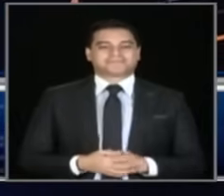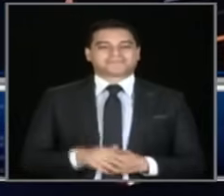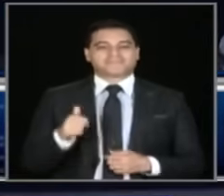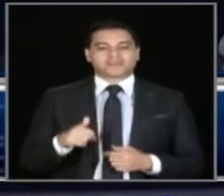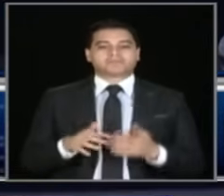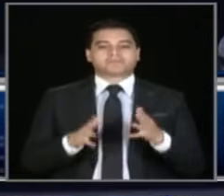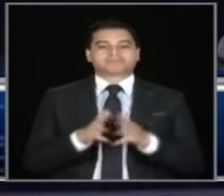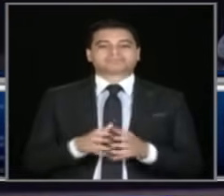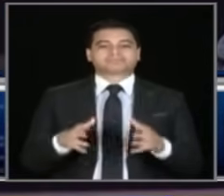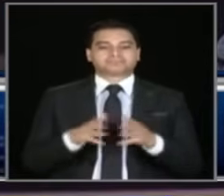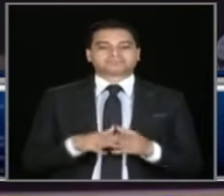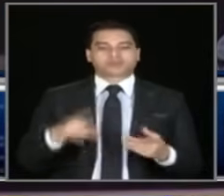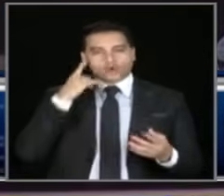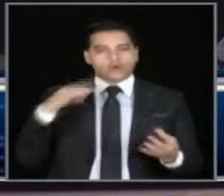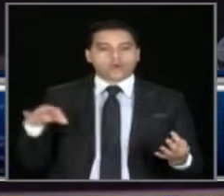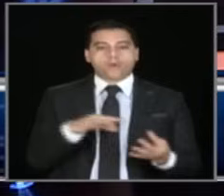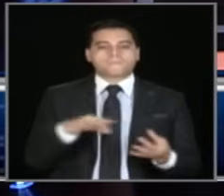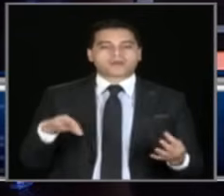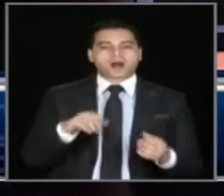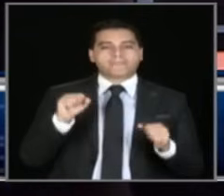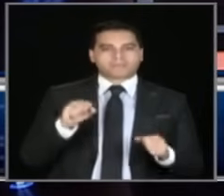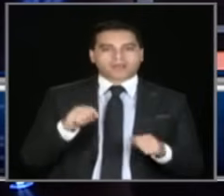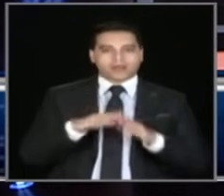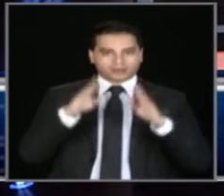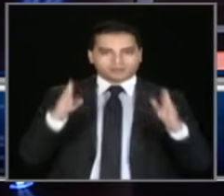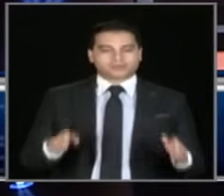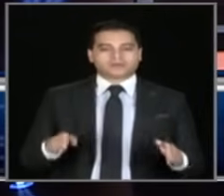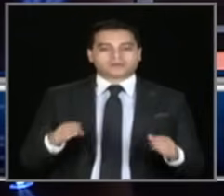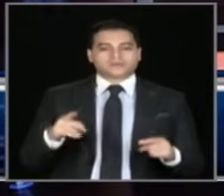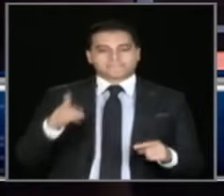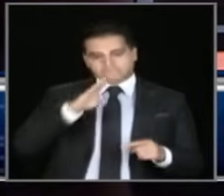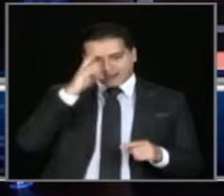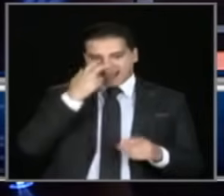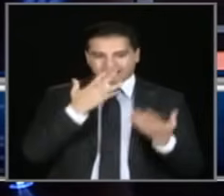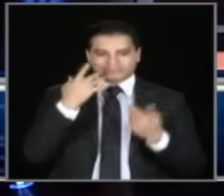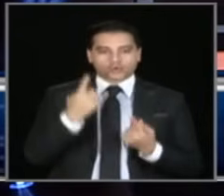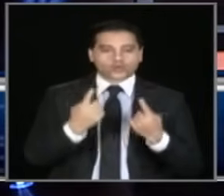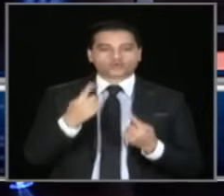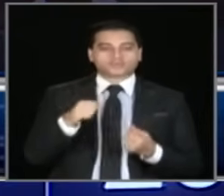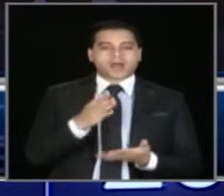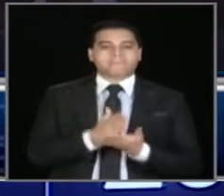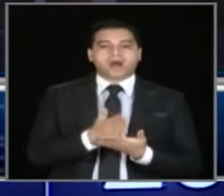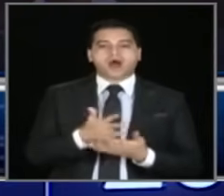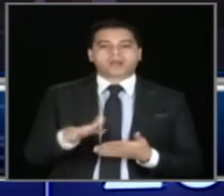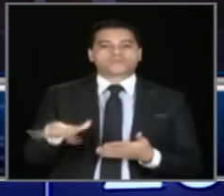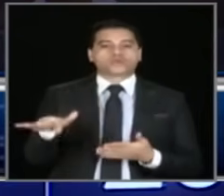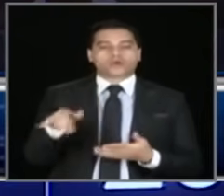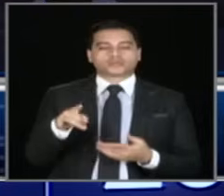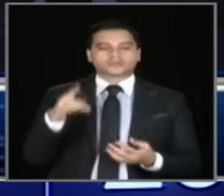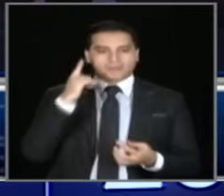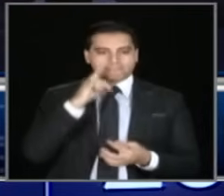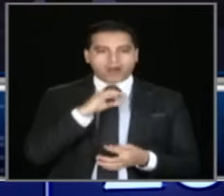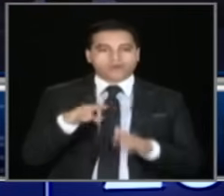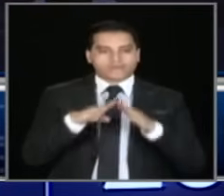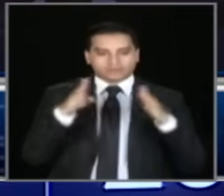تم تدمير دار الأوبرا الملكية التابعة لإحدى جزر البحر المتوسط في إبريل